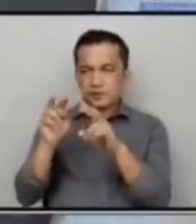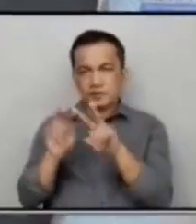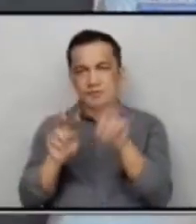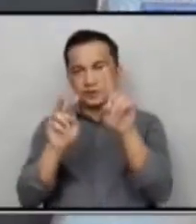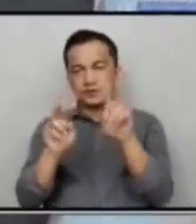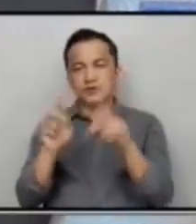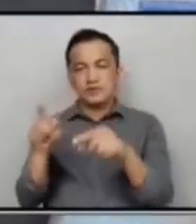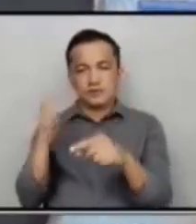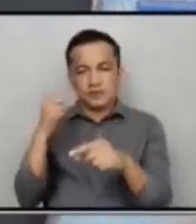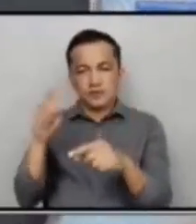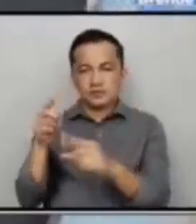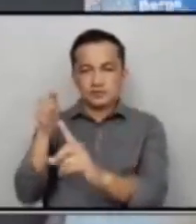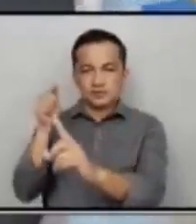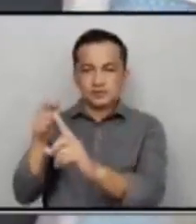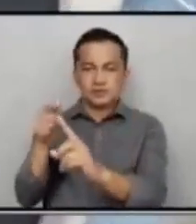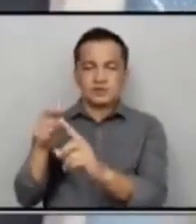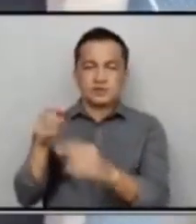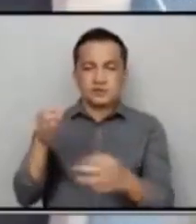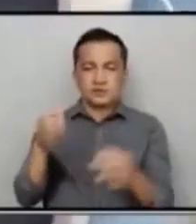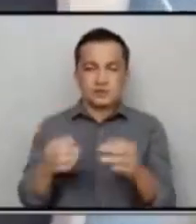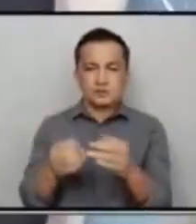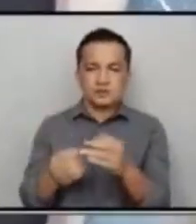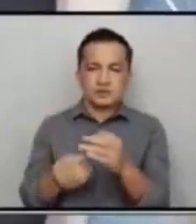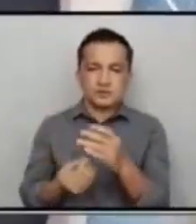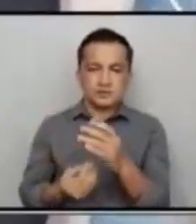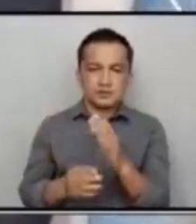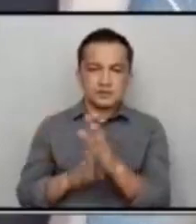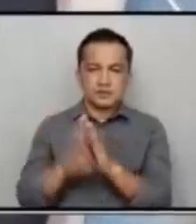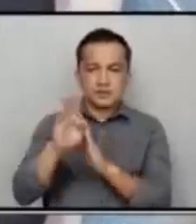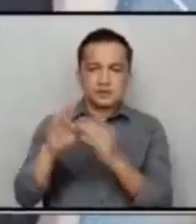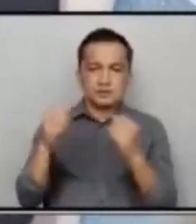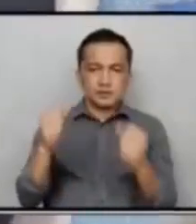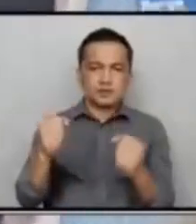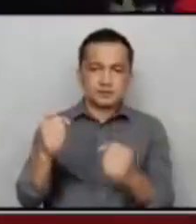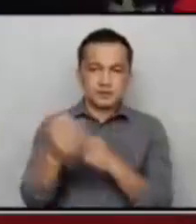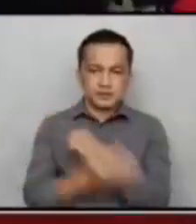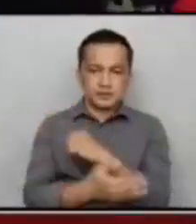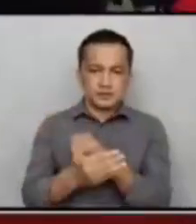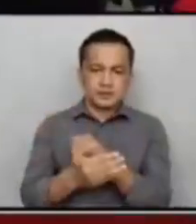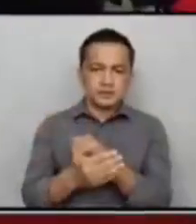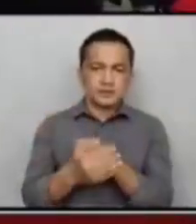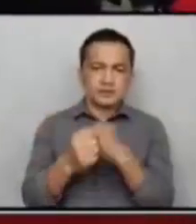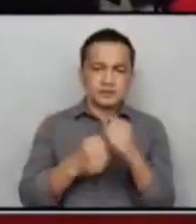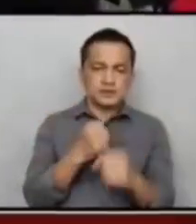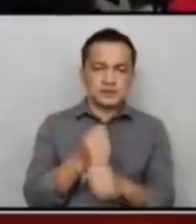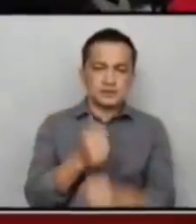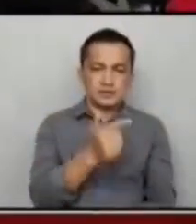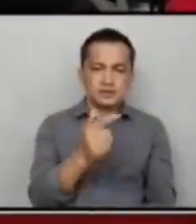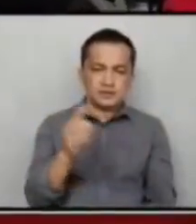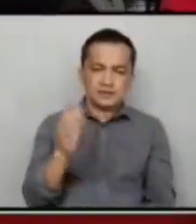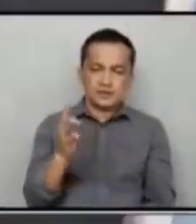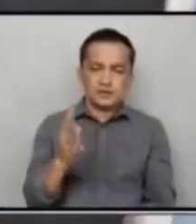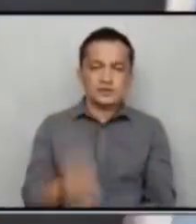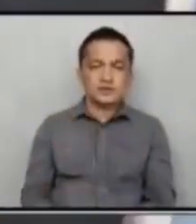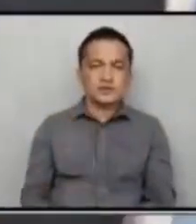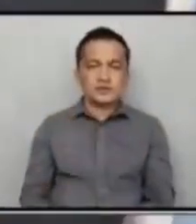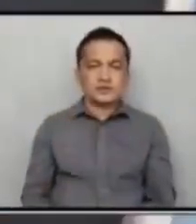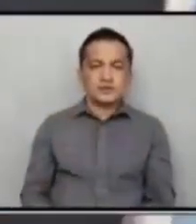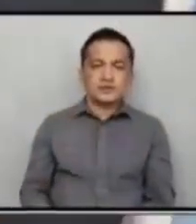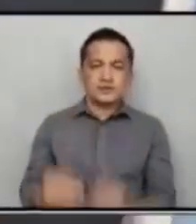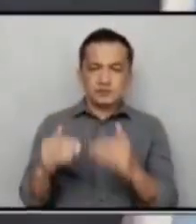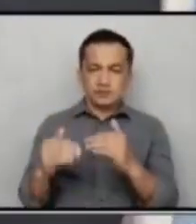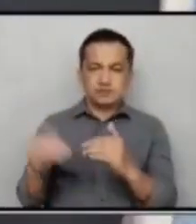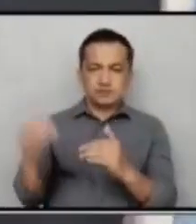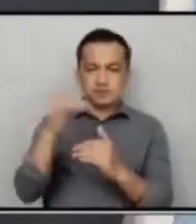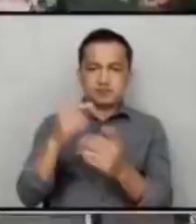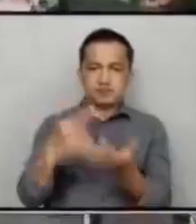para sa isang makatarungan, maunlad at matatag na bansa pagsapit ng 2040. Sinabi niya ito sa high-level dialogue sa World